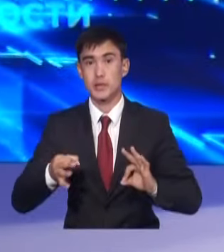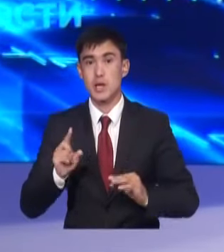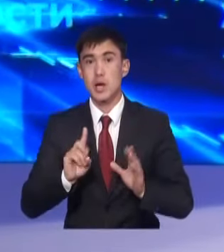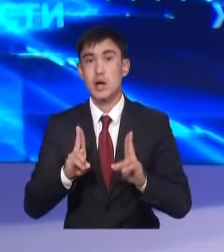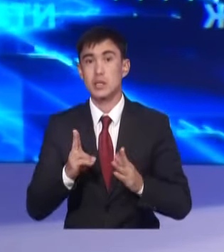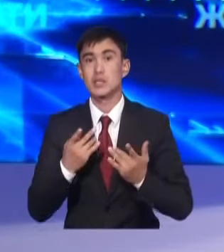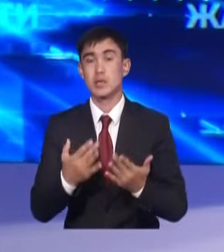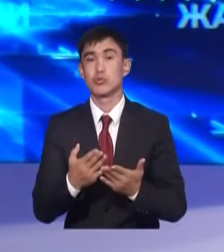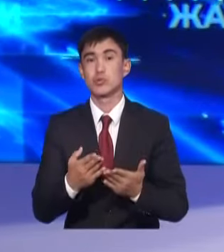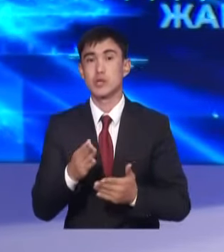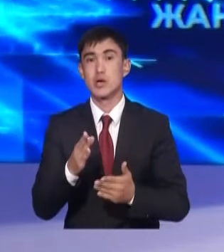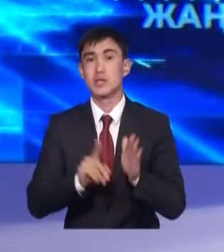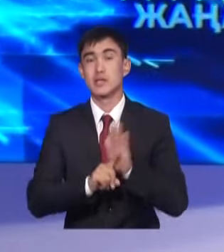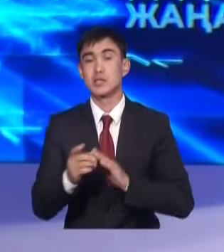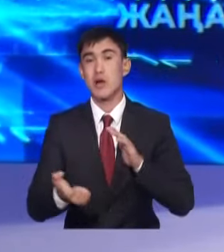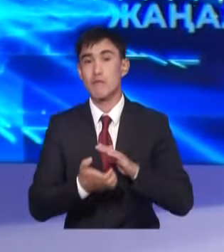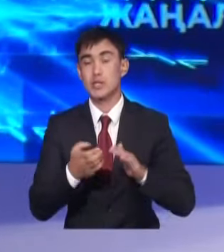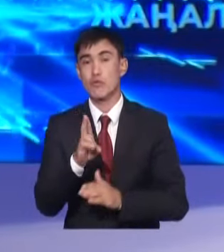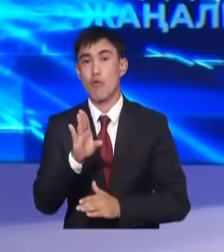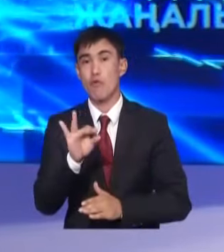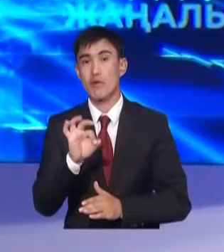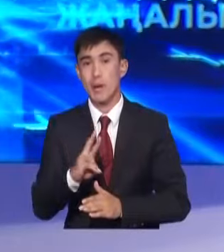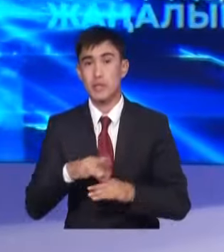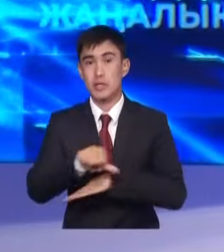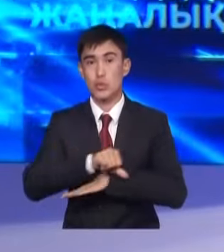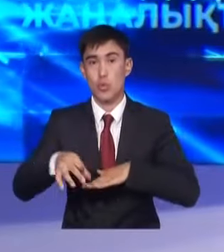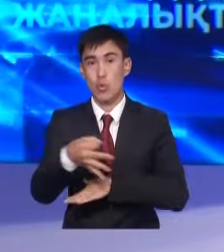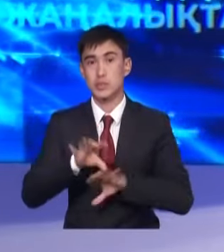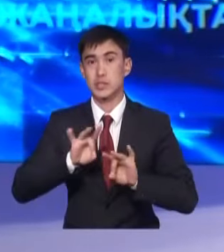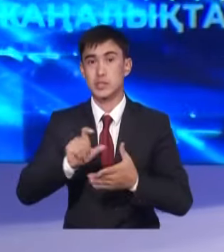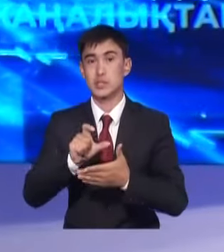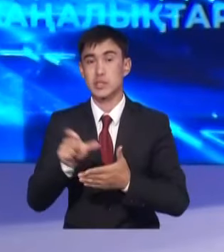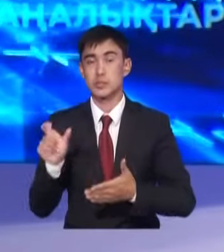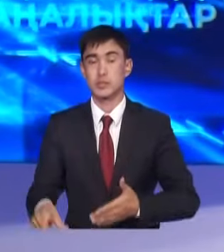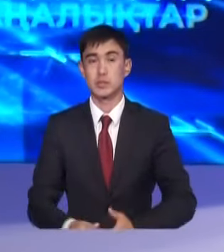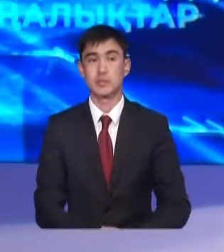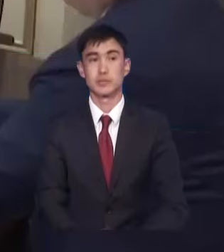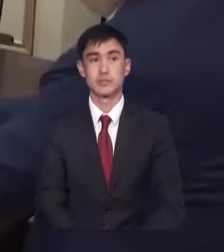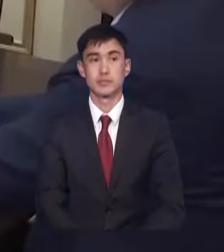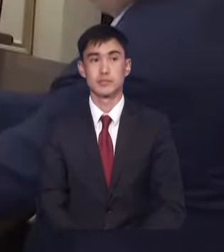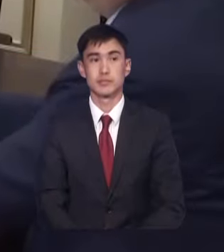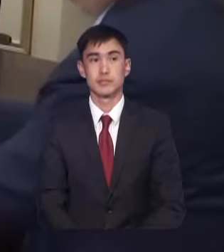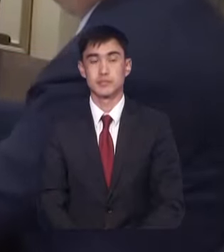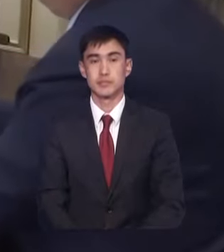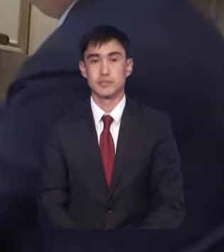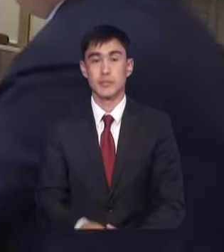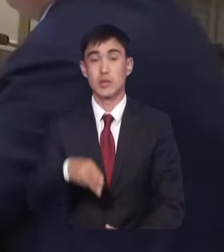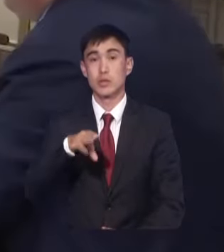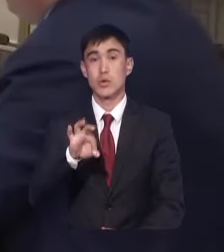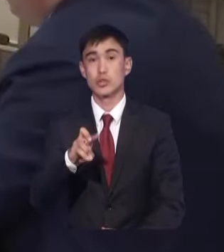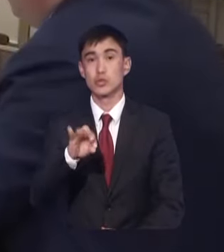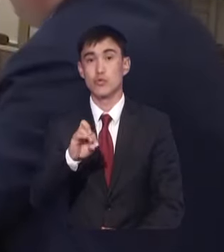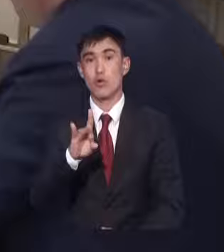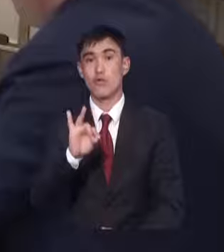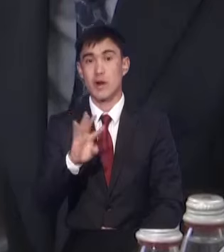том что требуются для старта добычи вольфрама на территории области расскажет Наш корреспондент то тсу